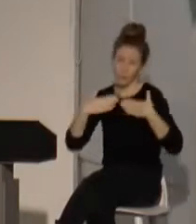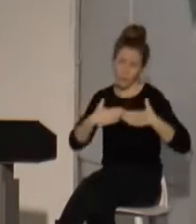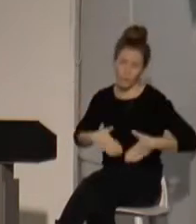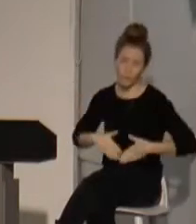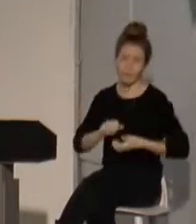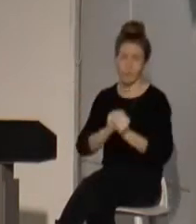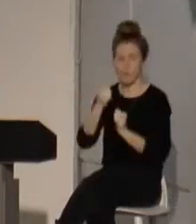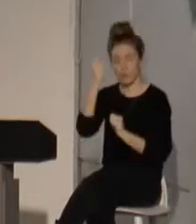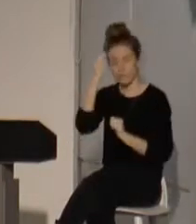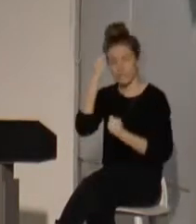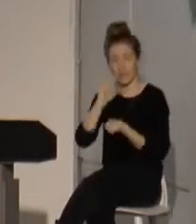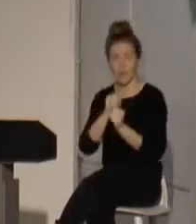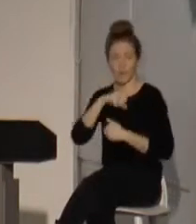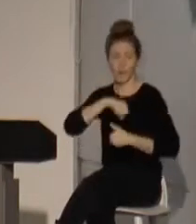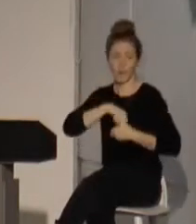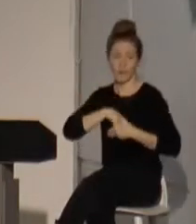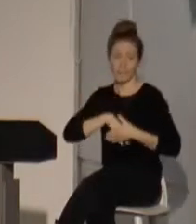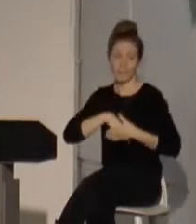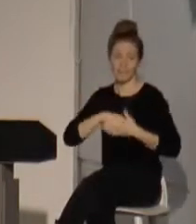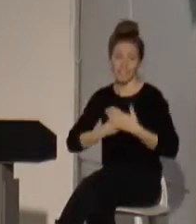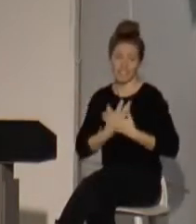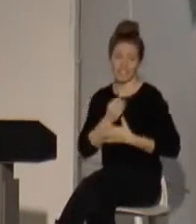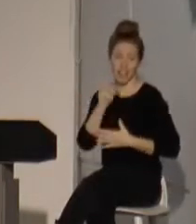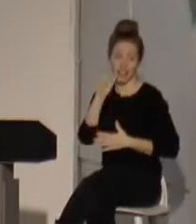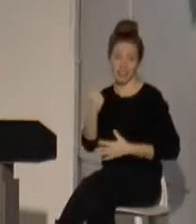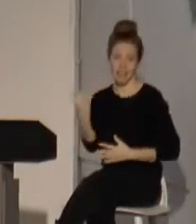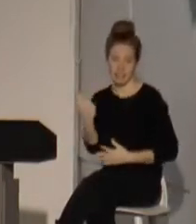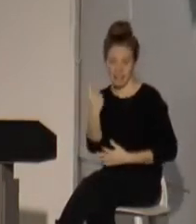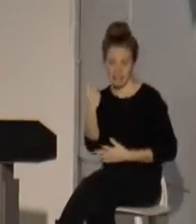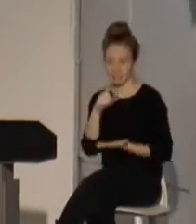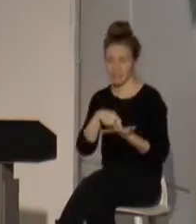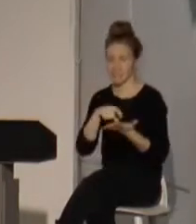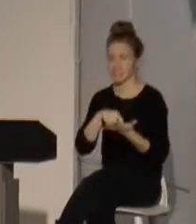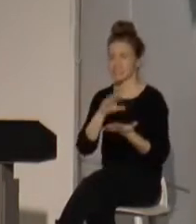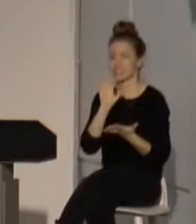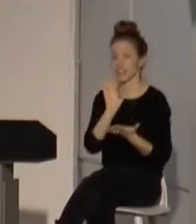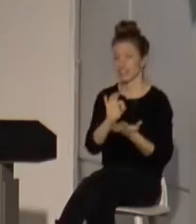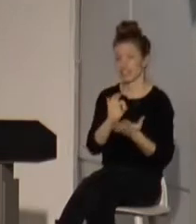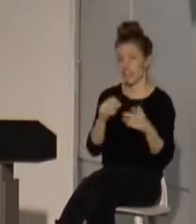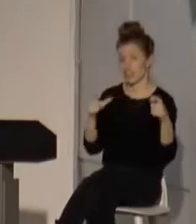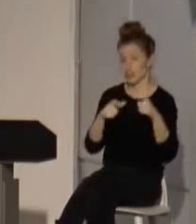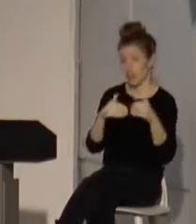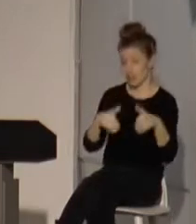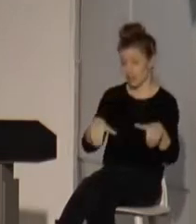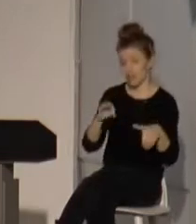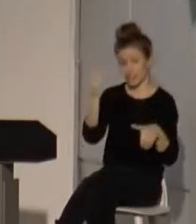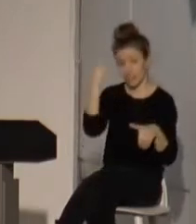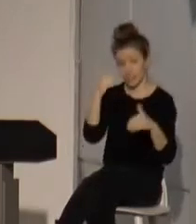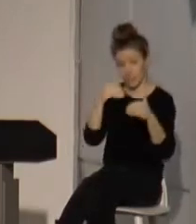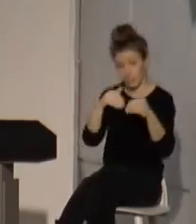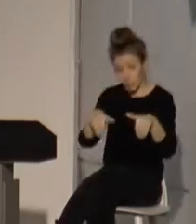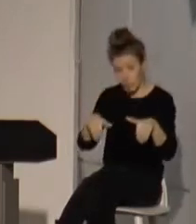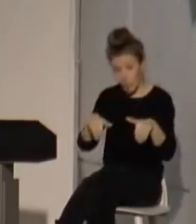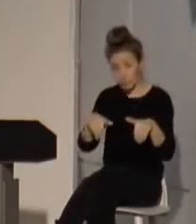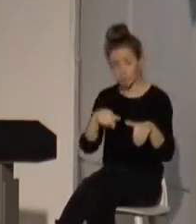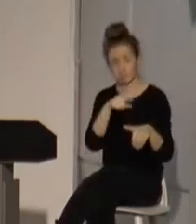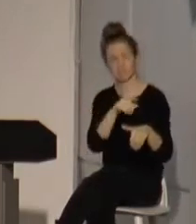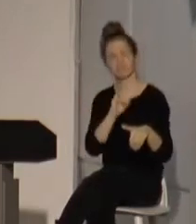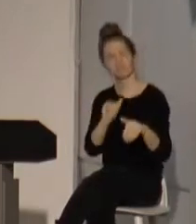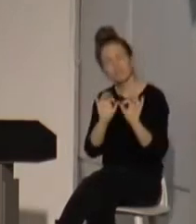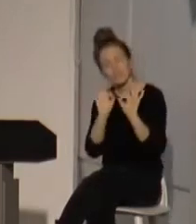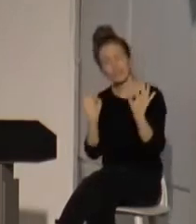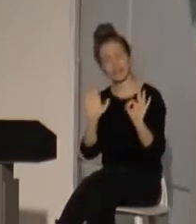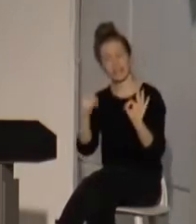נפש של יחיד. הדרישה של תנועות הנכים ושל לימודי מוגבלות זה שנתחיל לחשוב גם